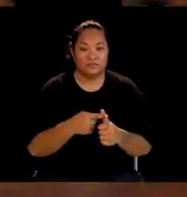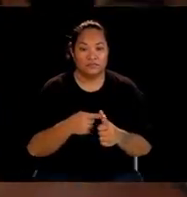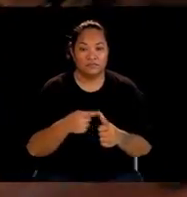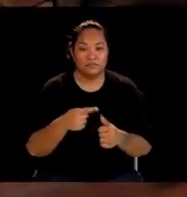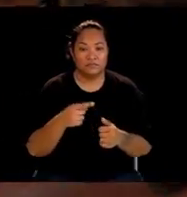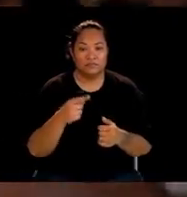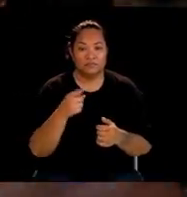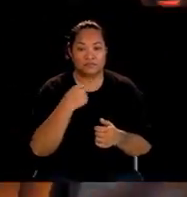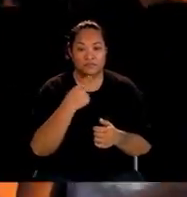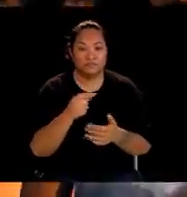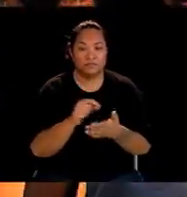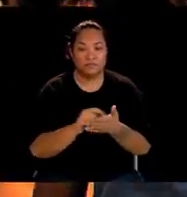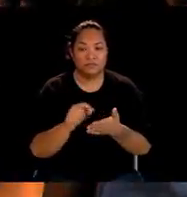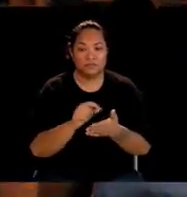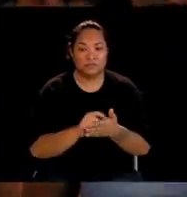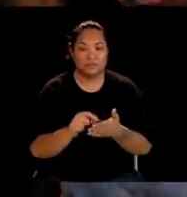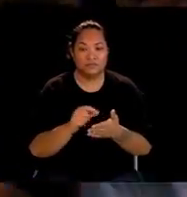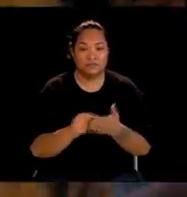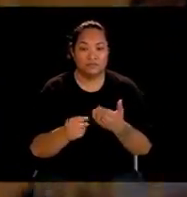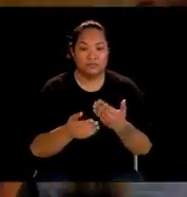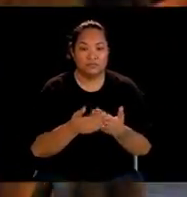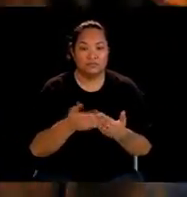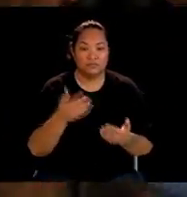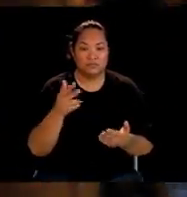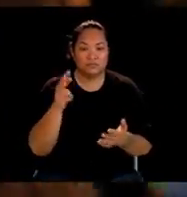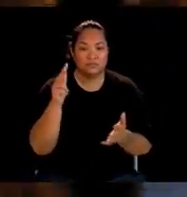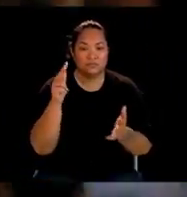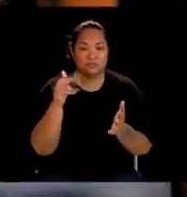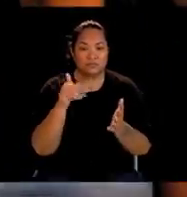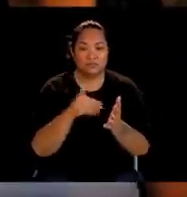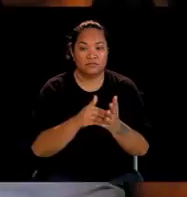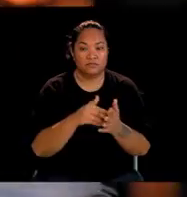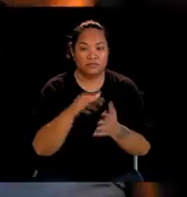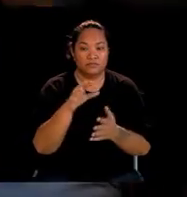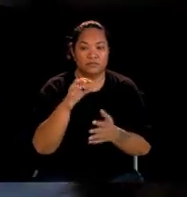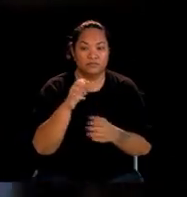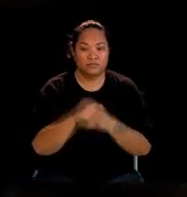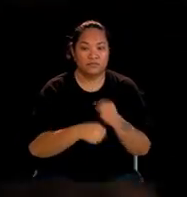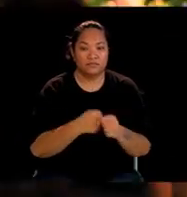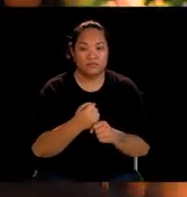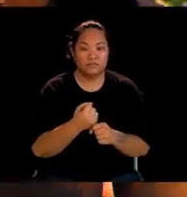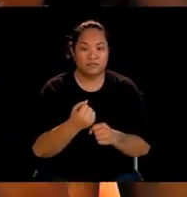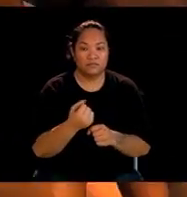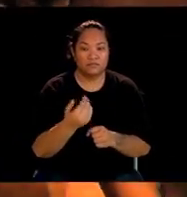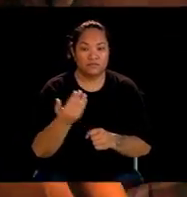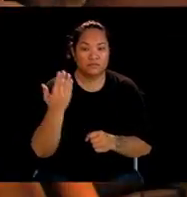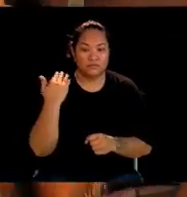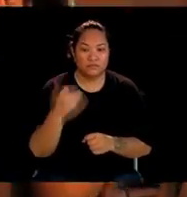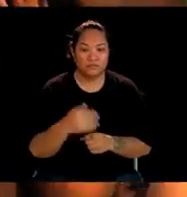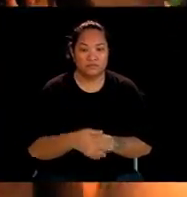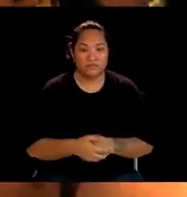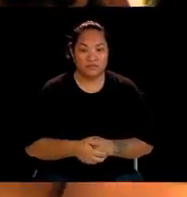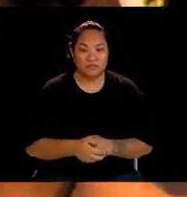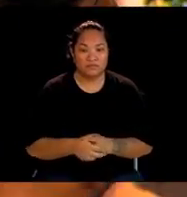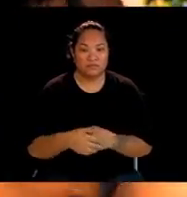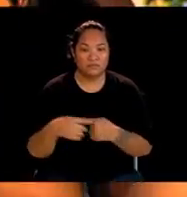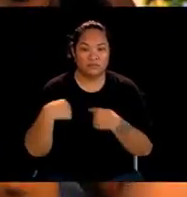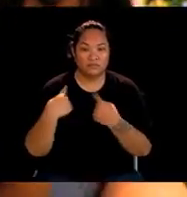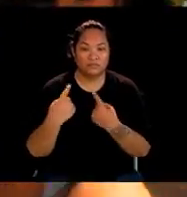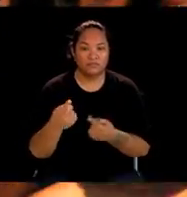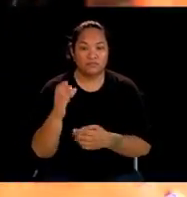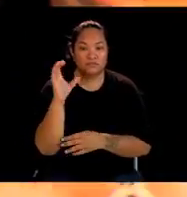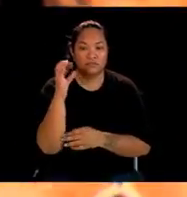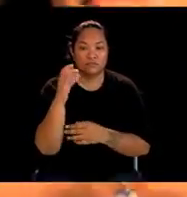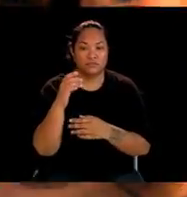Ifine nina maalog dyan matugi na kanaha tulu na tsalan na gaylima na gatus